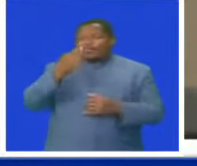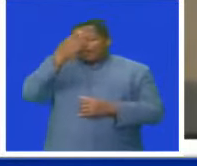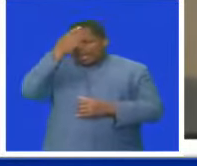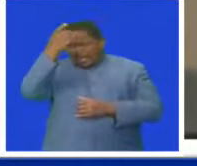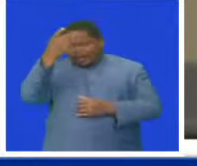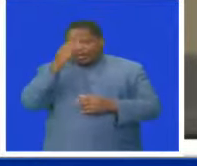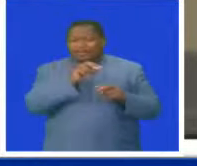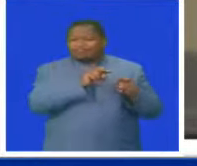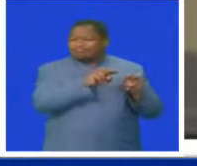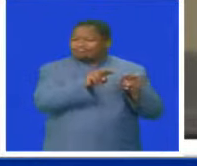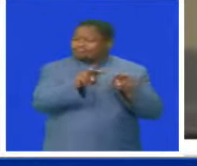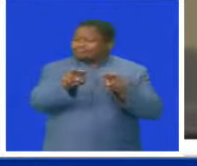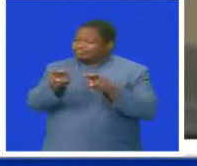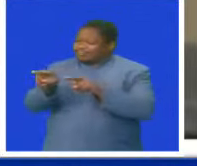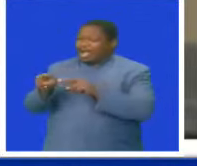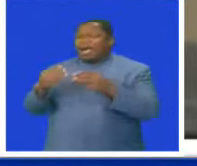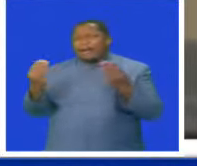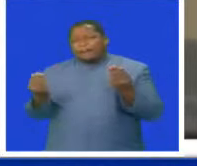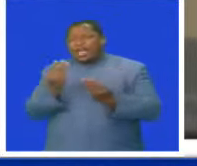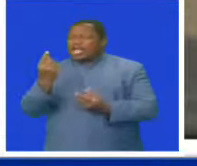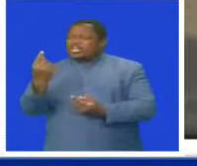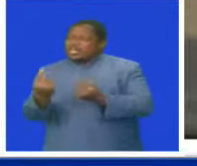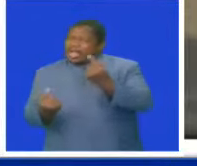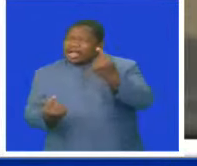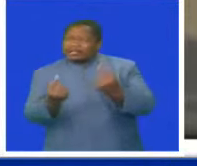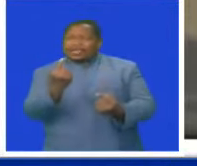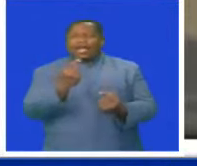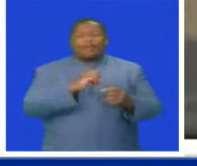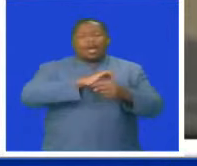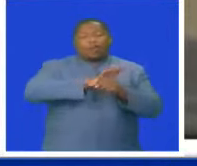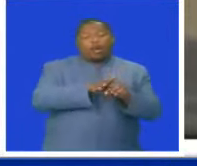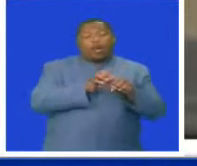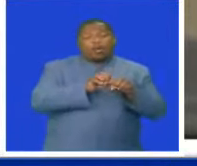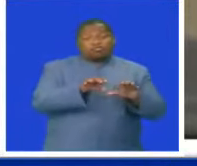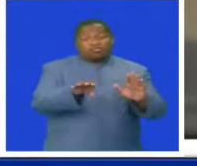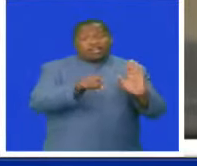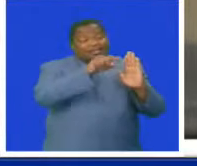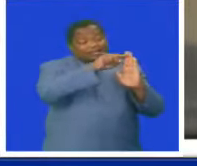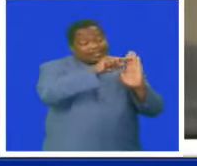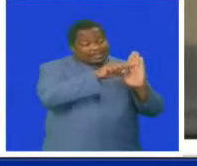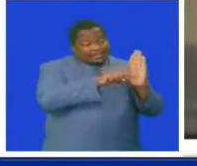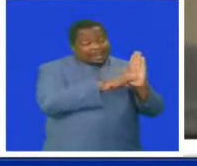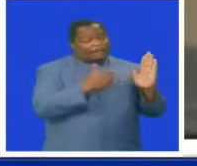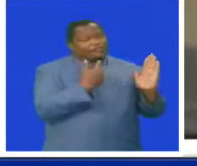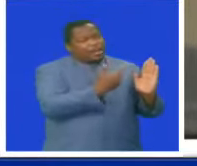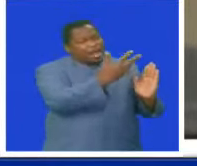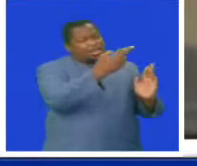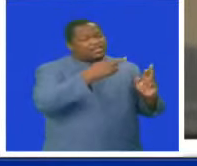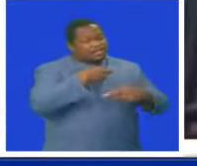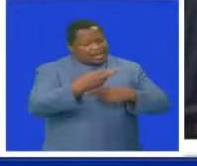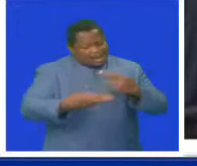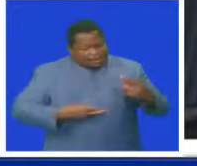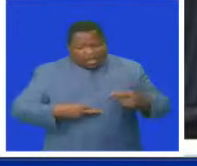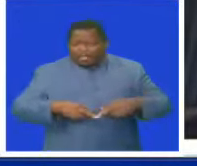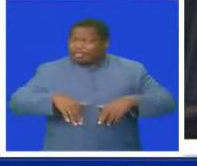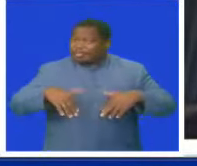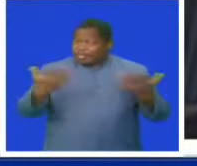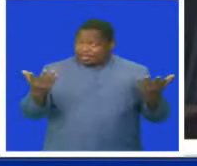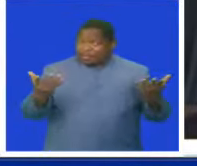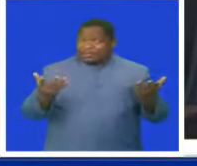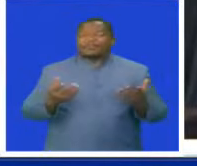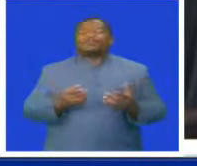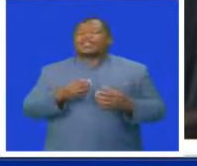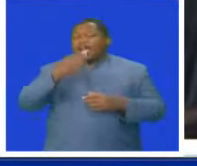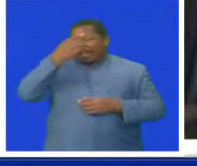imigomo yokuvikela kwanza kwemkhuhlane iCOVID-19 eveni. Ndinankulu uthi nalo lilahle emhlane eMaswatini